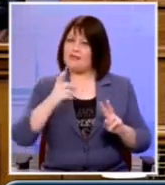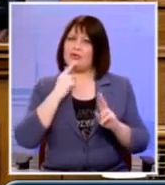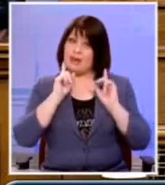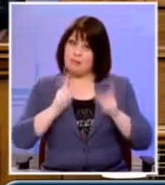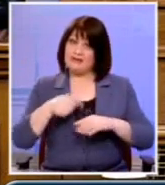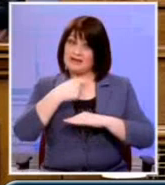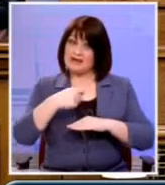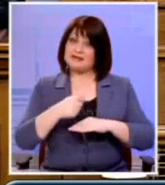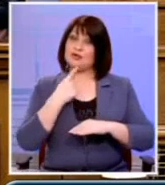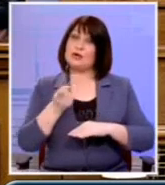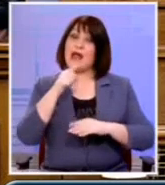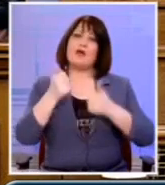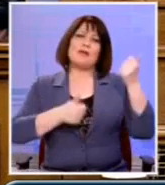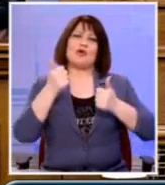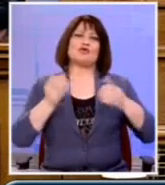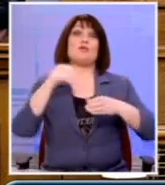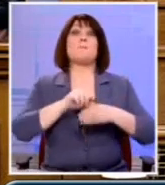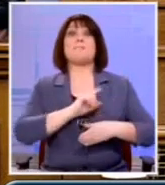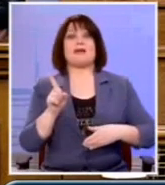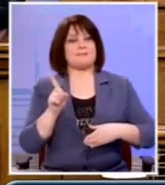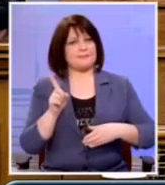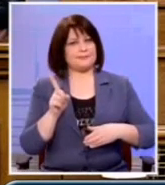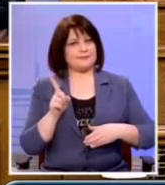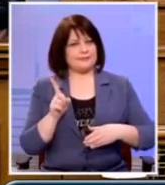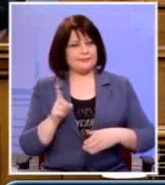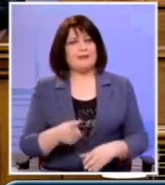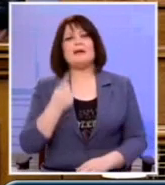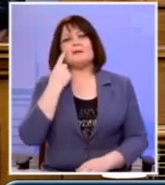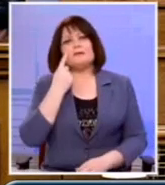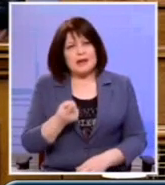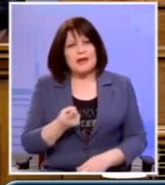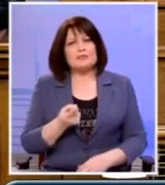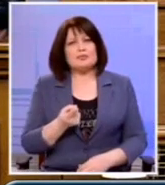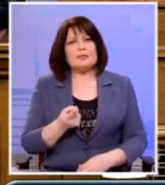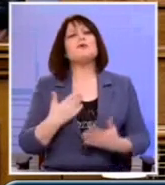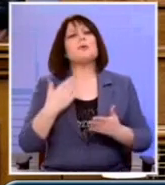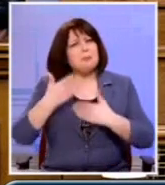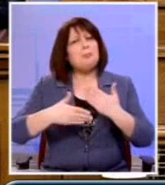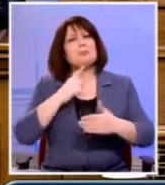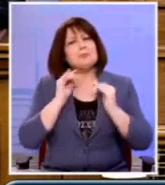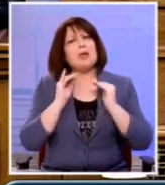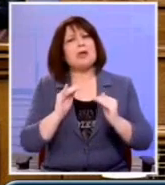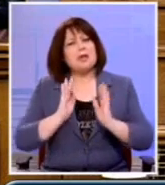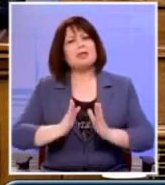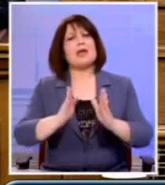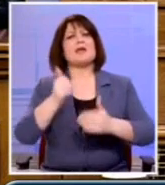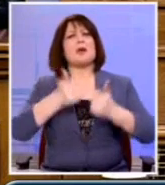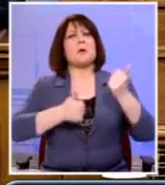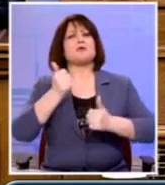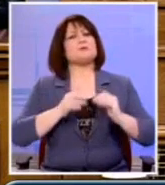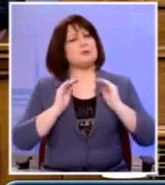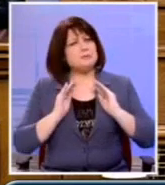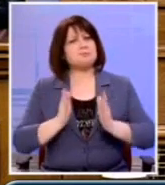νομολογία, σε άλλους διαγωνισμούς. Όμως βλέπουμε ότι η ζωή συνεχίζεται, οι διαγωνισμοί